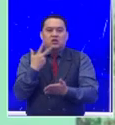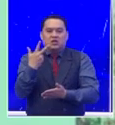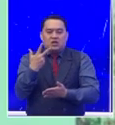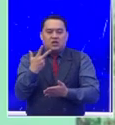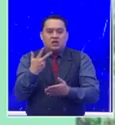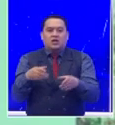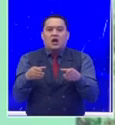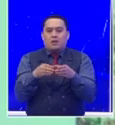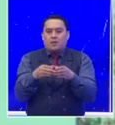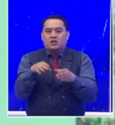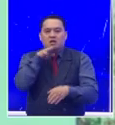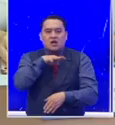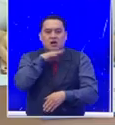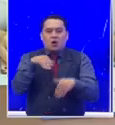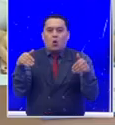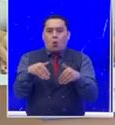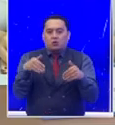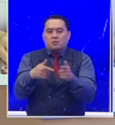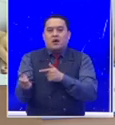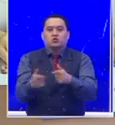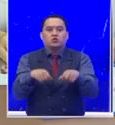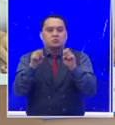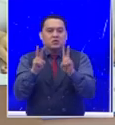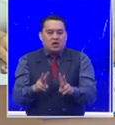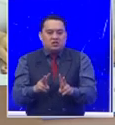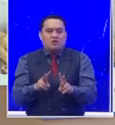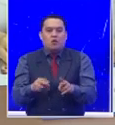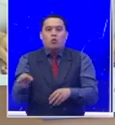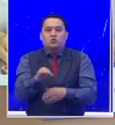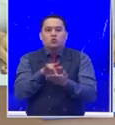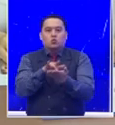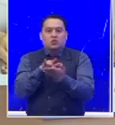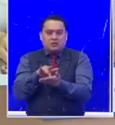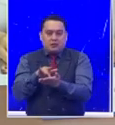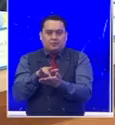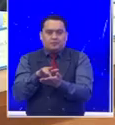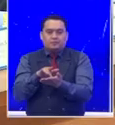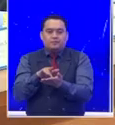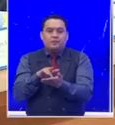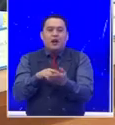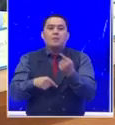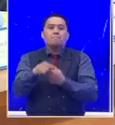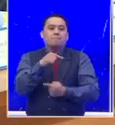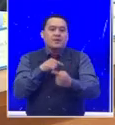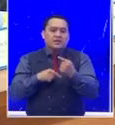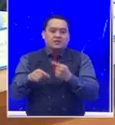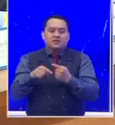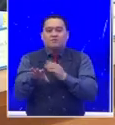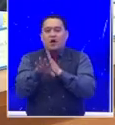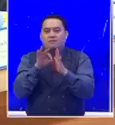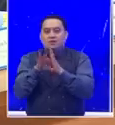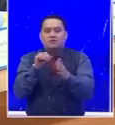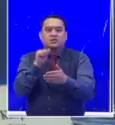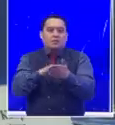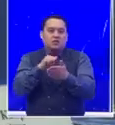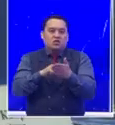туроператора. Также Текелейский колледж занимается подготовкой специалистов в области туризма. В свою очередь предприниматели сделали акцент на